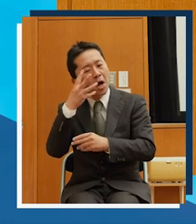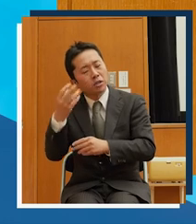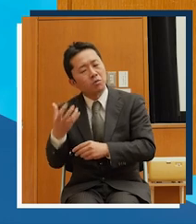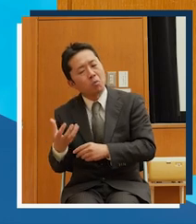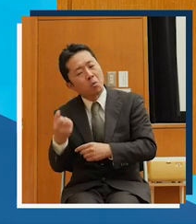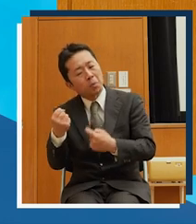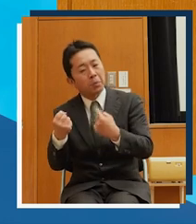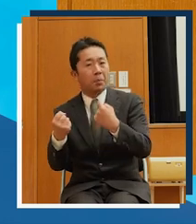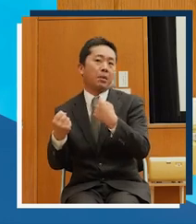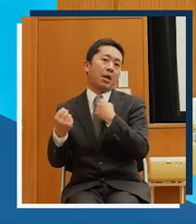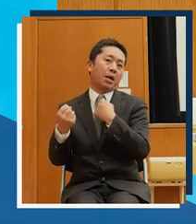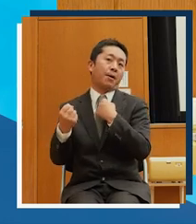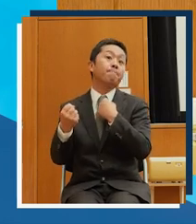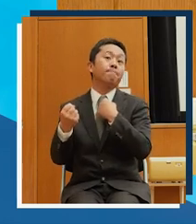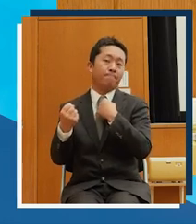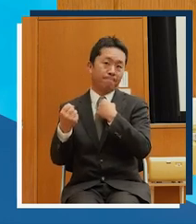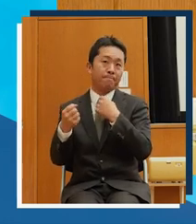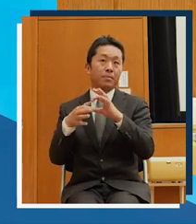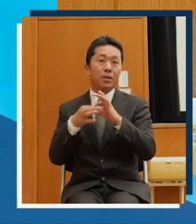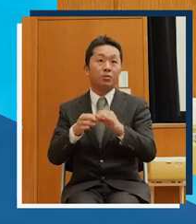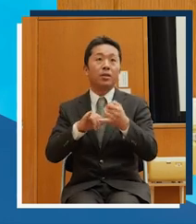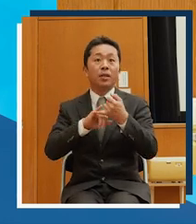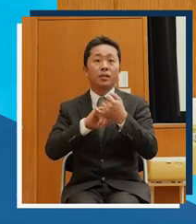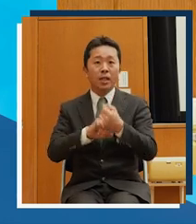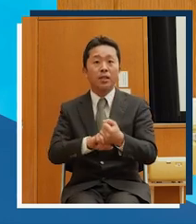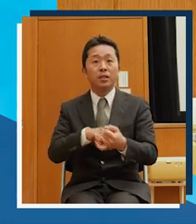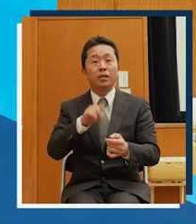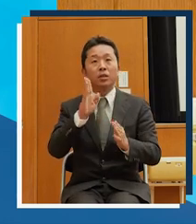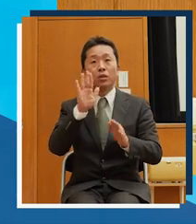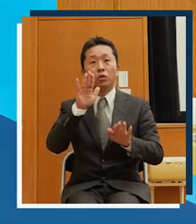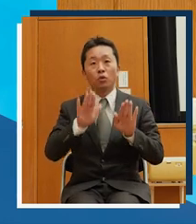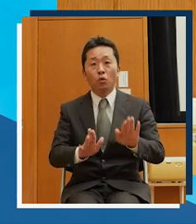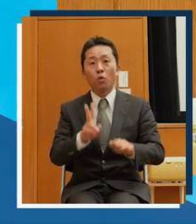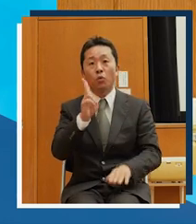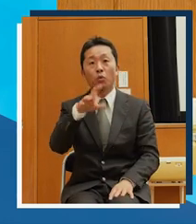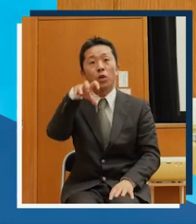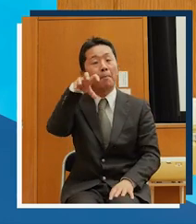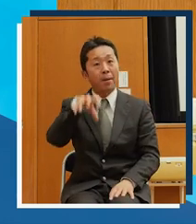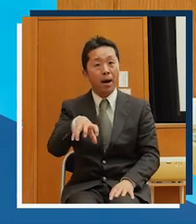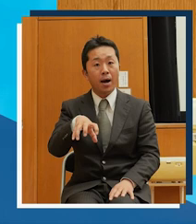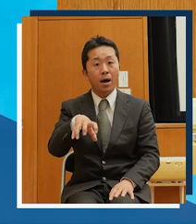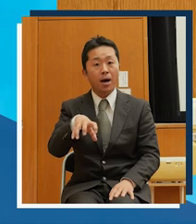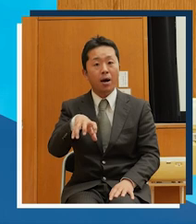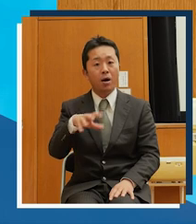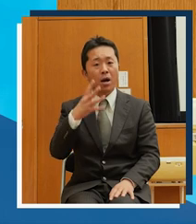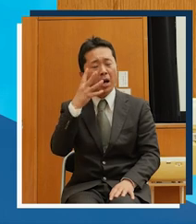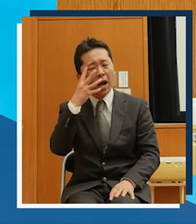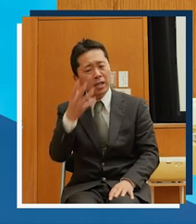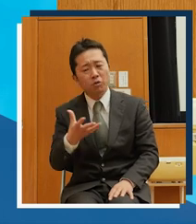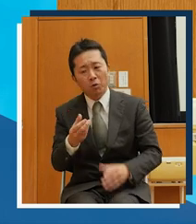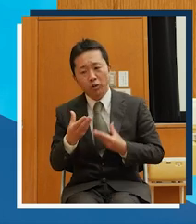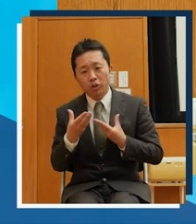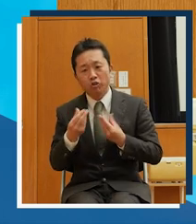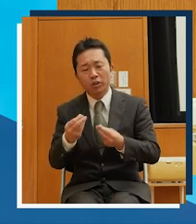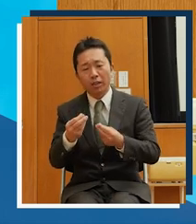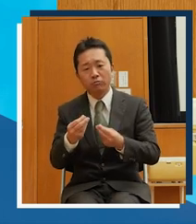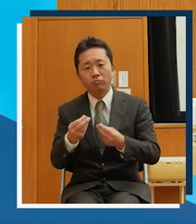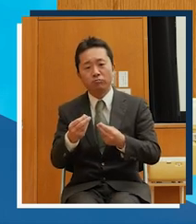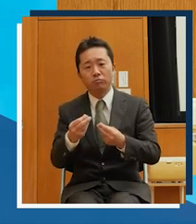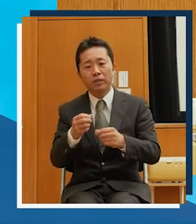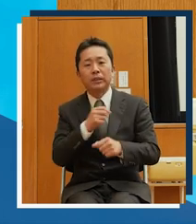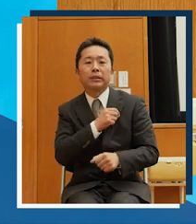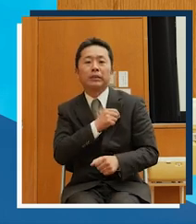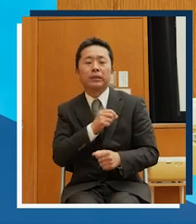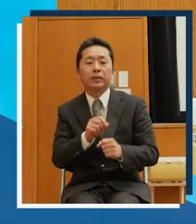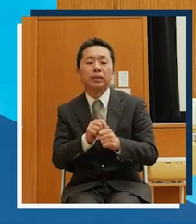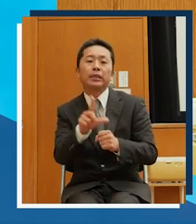ということになります是非ですね今日のこの機会をこれからの監視を持ち続けるこう第1歩にしていただい